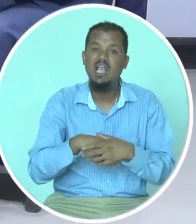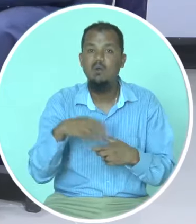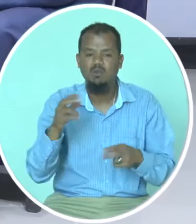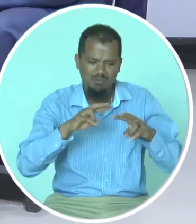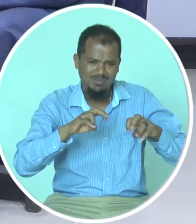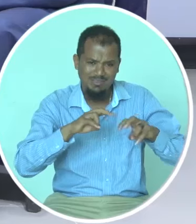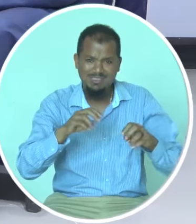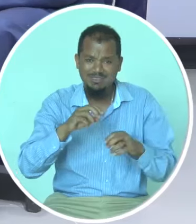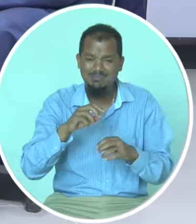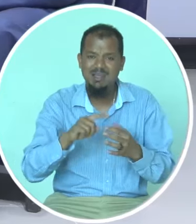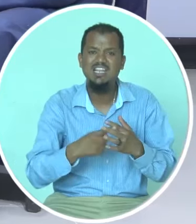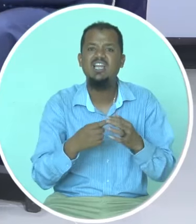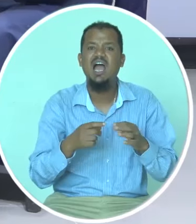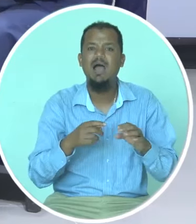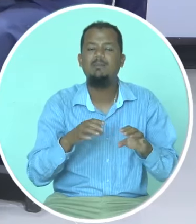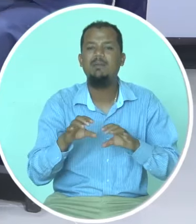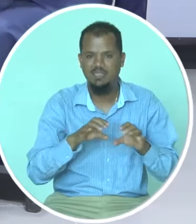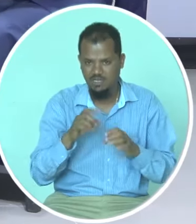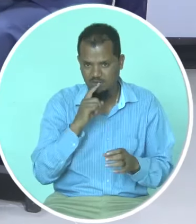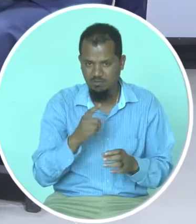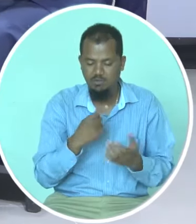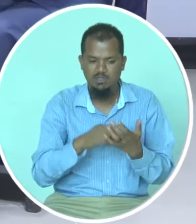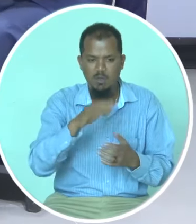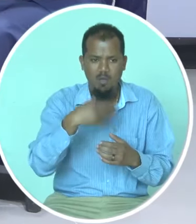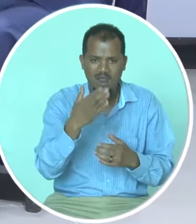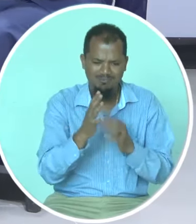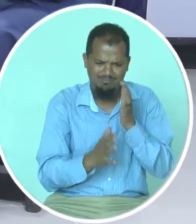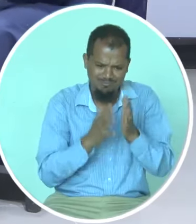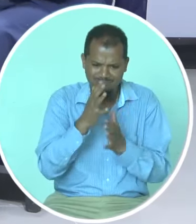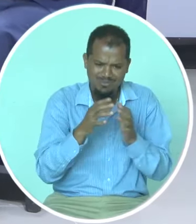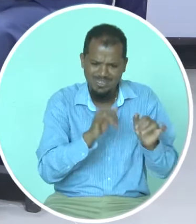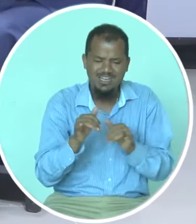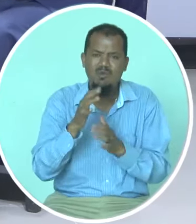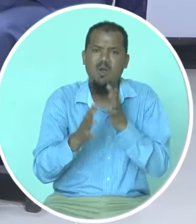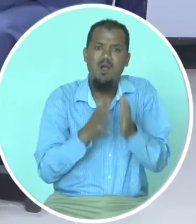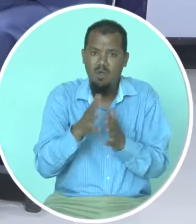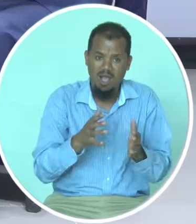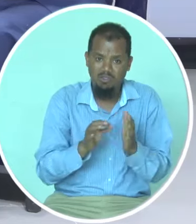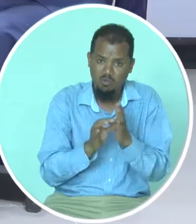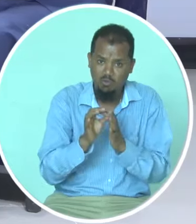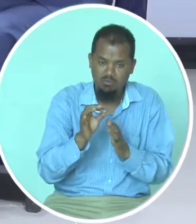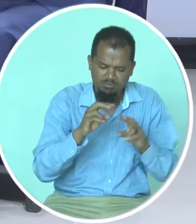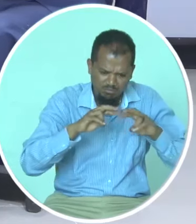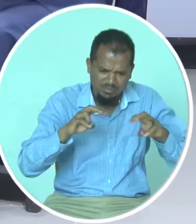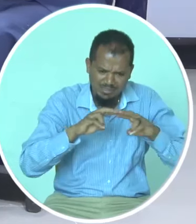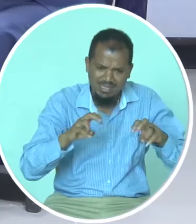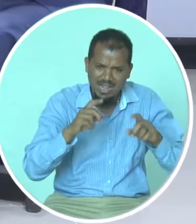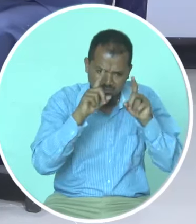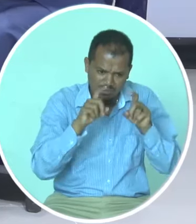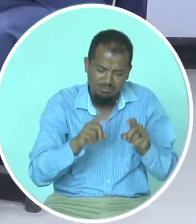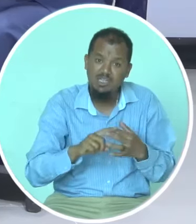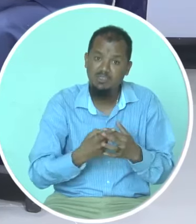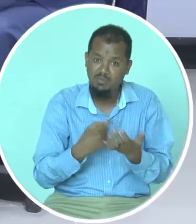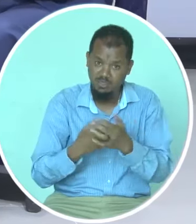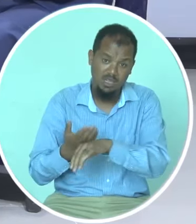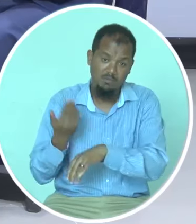ካወጣው ሪሰርች መነሻ በማድረግ ነው ከዛ በኋላ ነው እንግዲህ ምልክት ቋንቋ እንደ ቋንቋ ተቆጥሮ ጥናትና ምርምር የተጀመረው